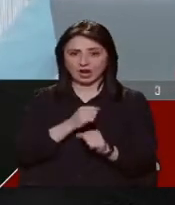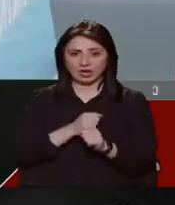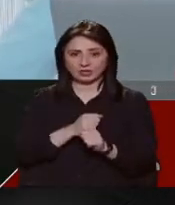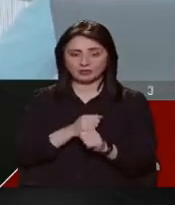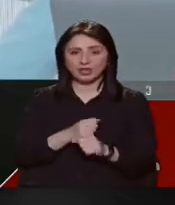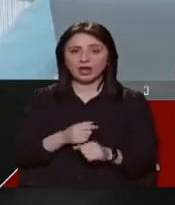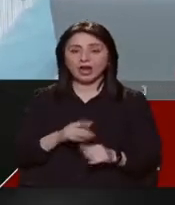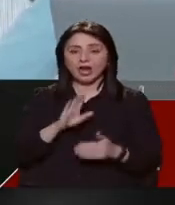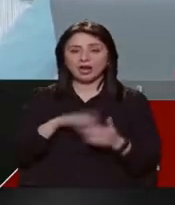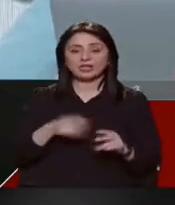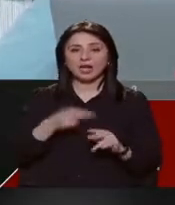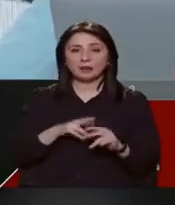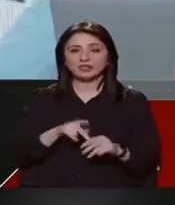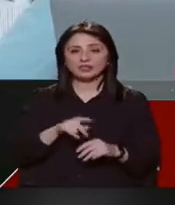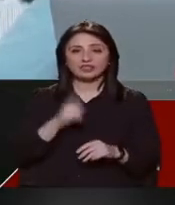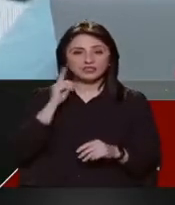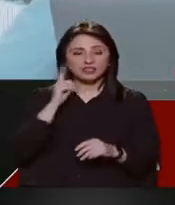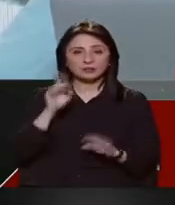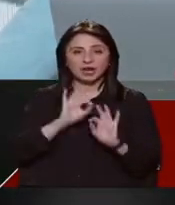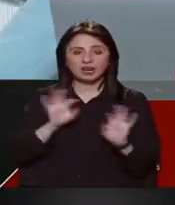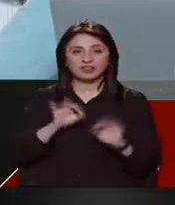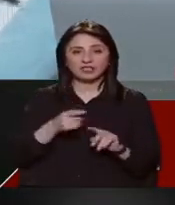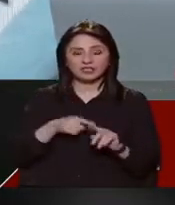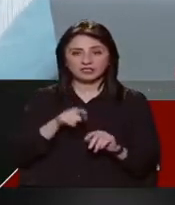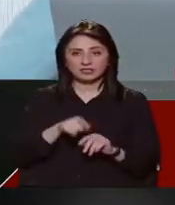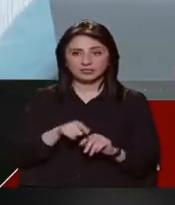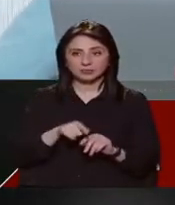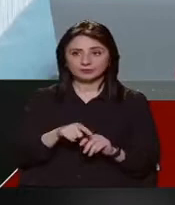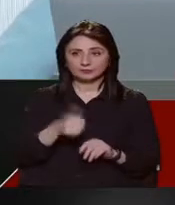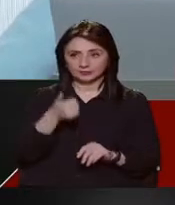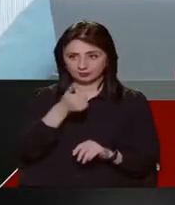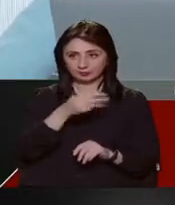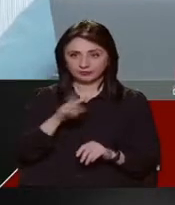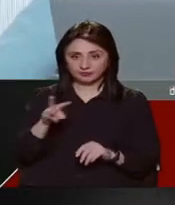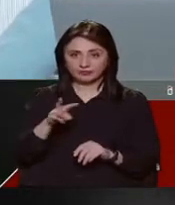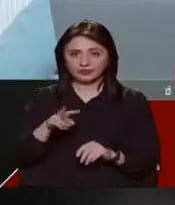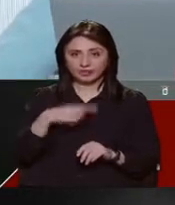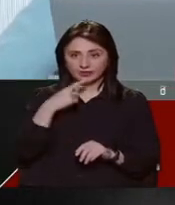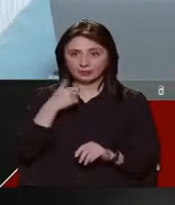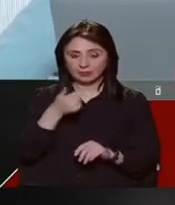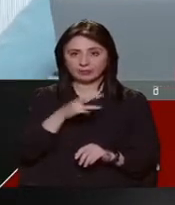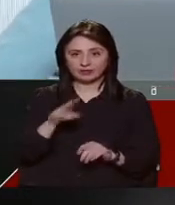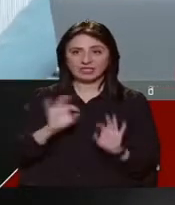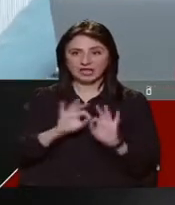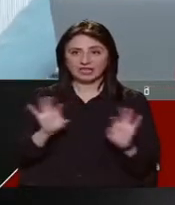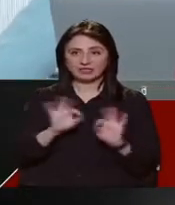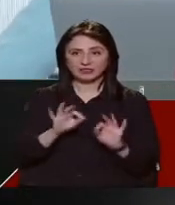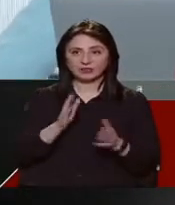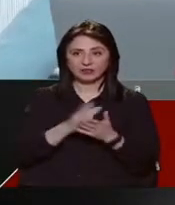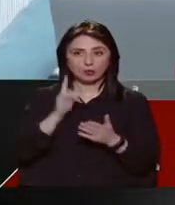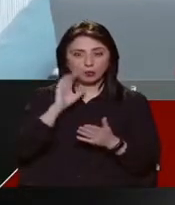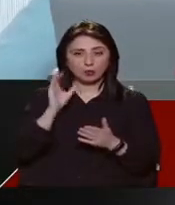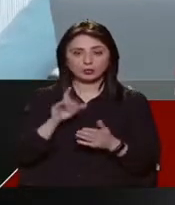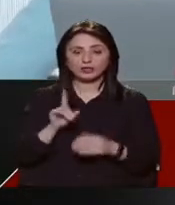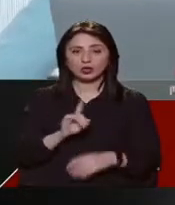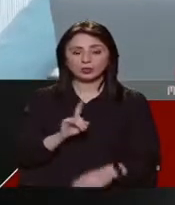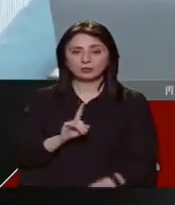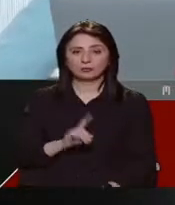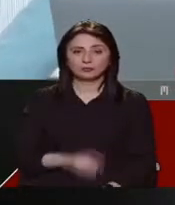მოახერხებს. Გარდა ამისა ვისმენთ განცხადებებს, რომ ის პრემიერის რადგან ახსენეთ, პრემიერის განცხადებები გვაქვს მოსმენილი,